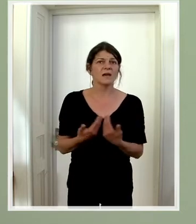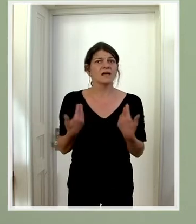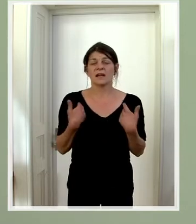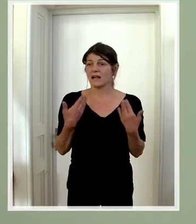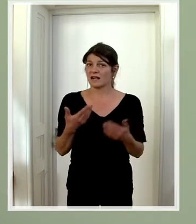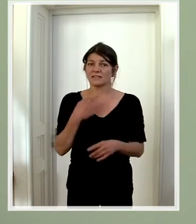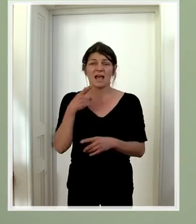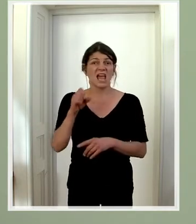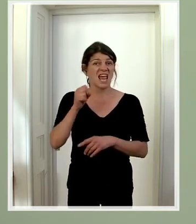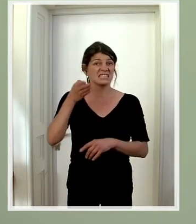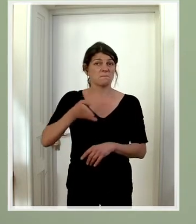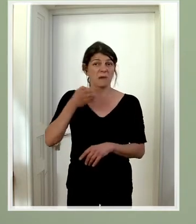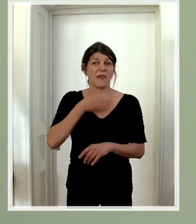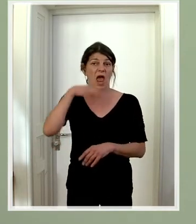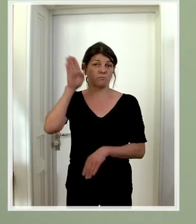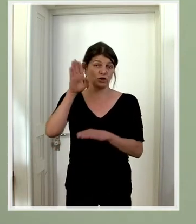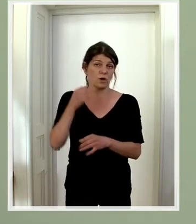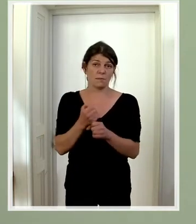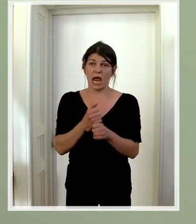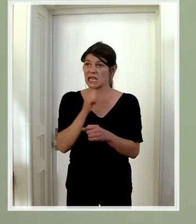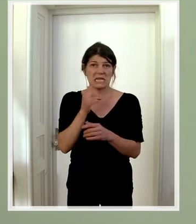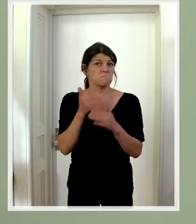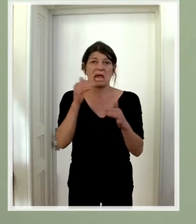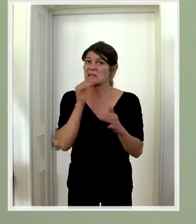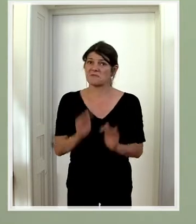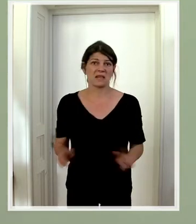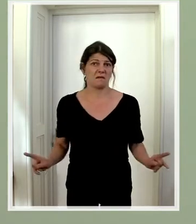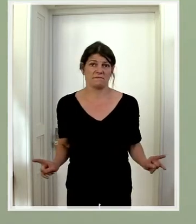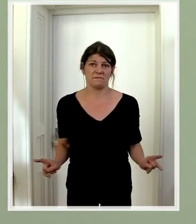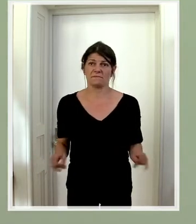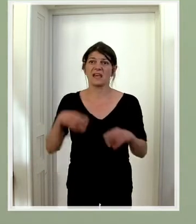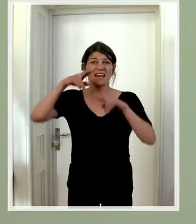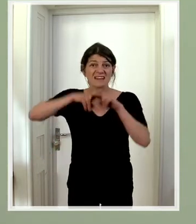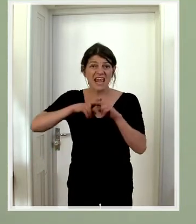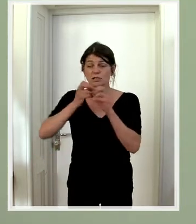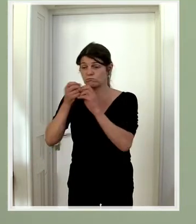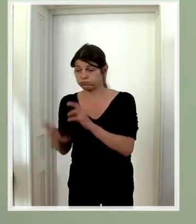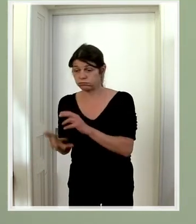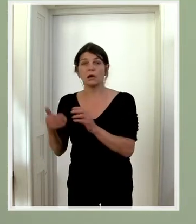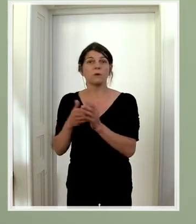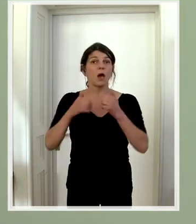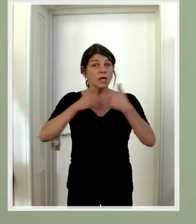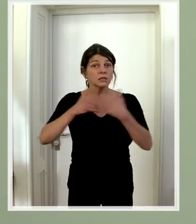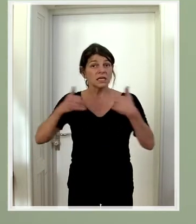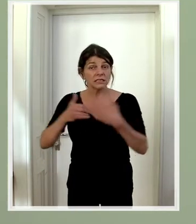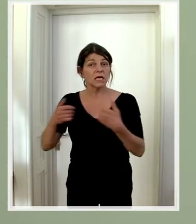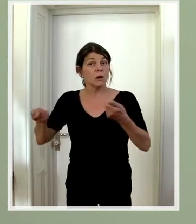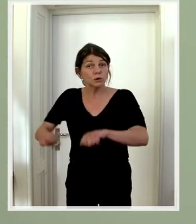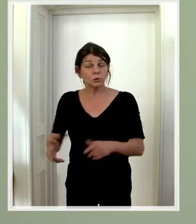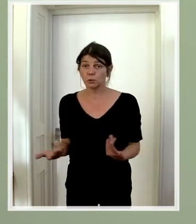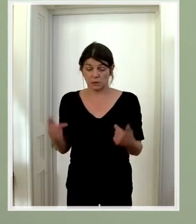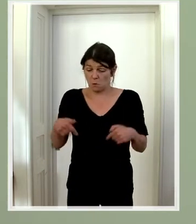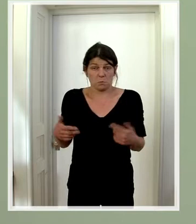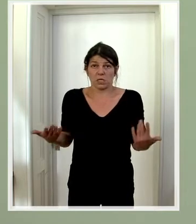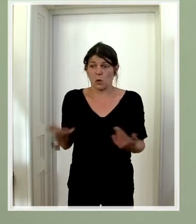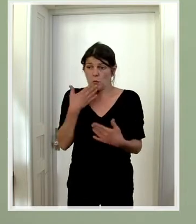über die S-Bahn abgestimmt und nicht mehr und nicht weniger. Und alles andere braucht neue Beschlüsse, die sind ja